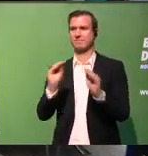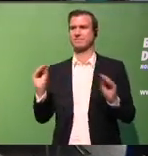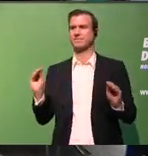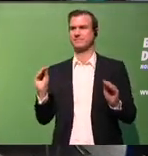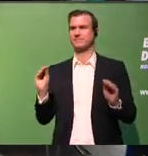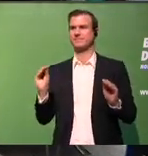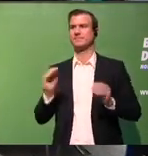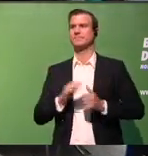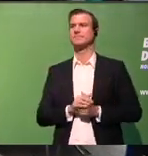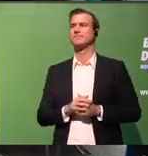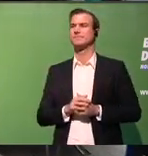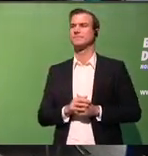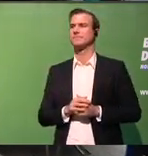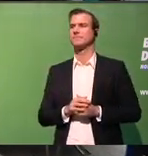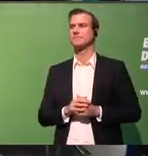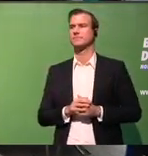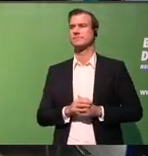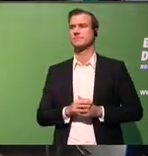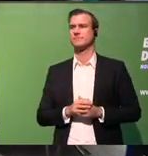Es wurden insgesamt